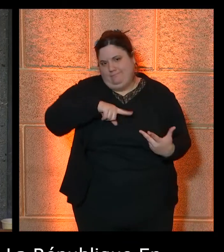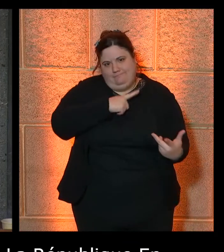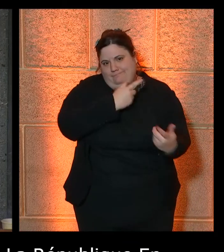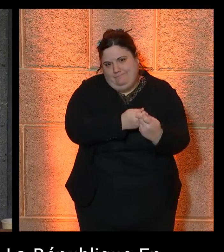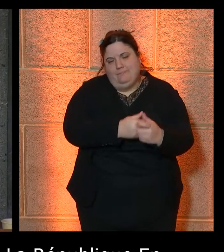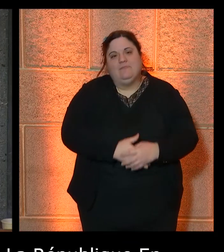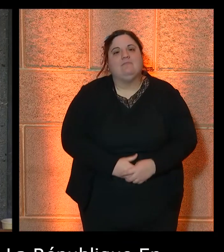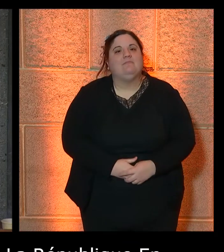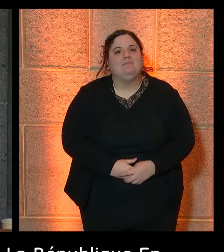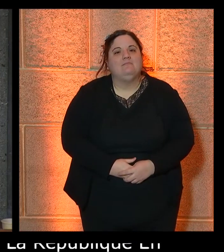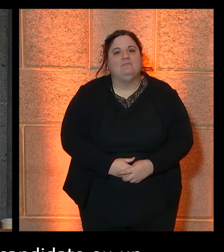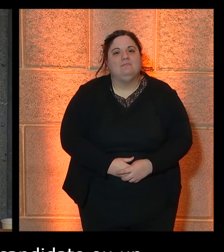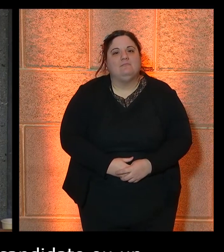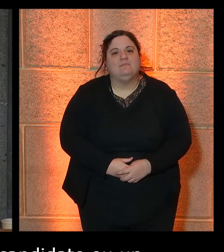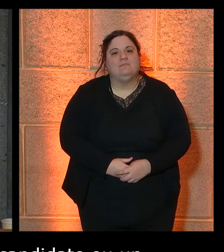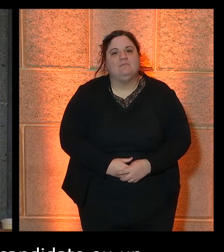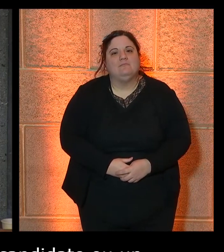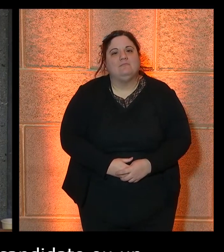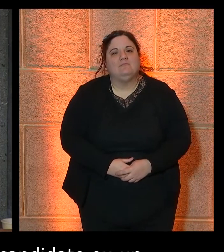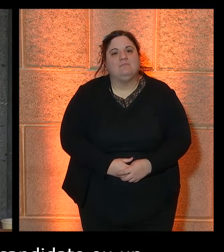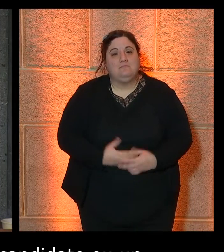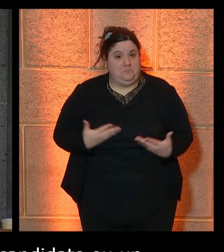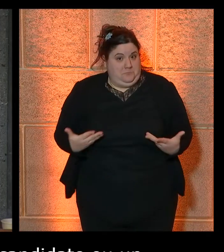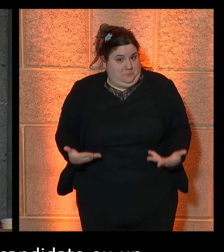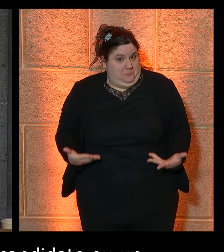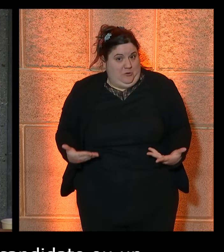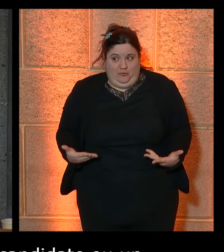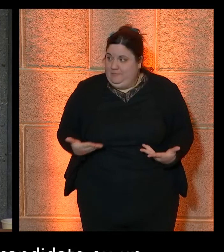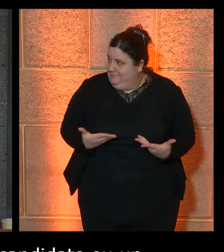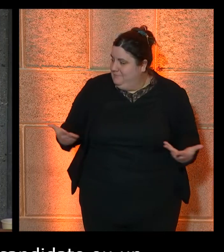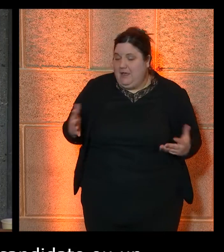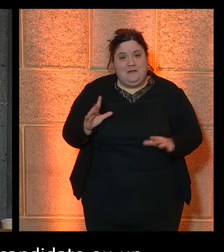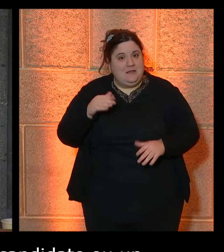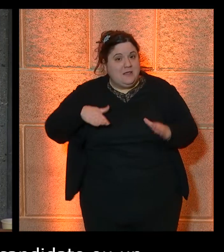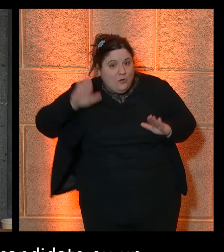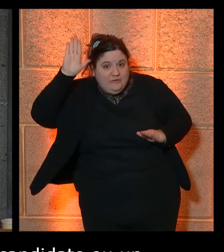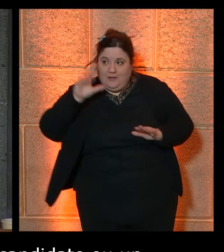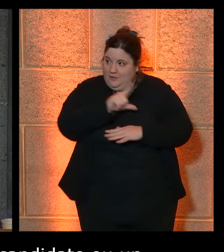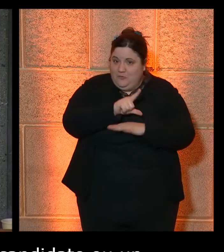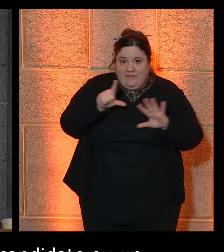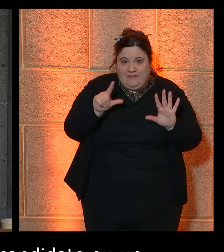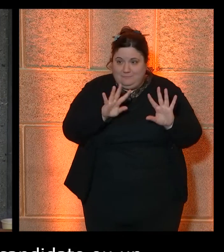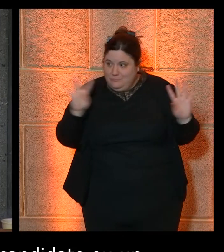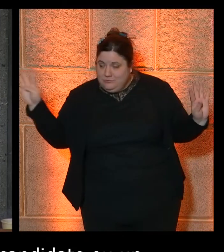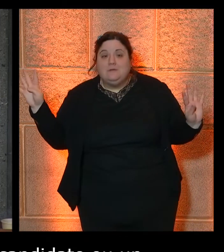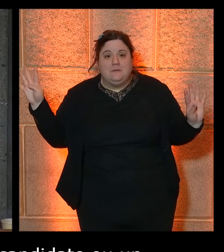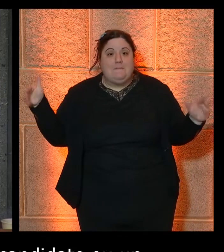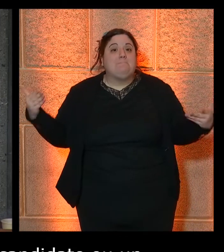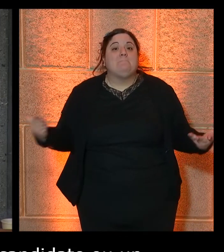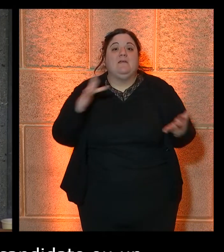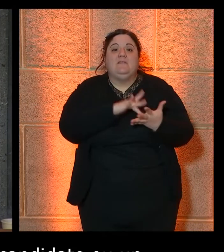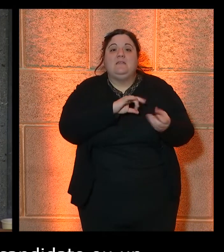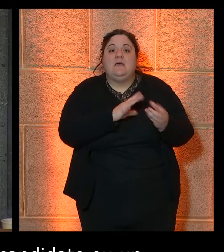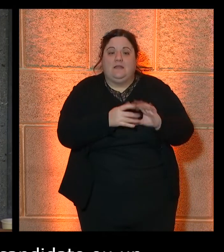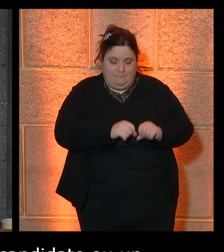Mais aujourd'hui, lorsque nous regardons les sites Internet de Nathalie Arthaud,